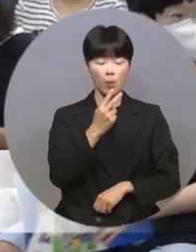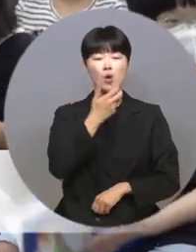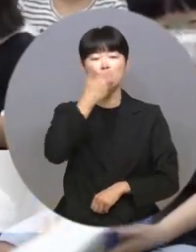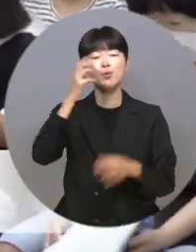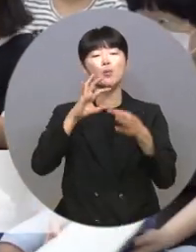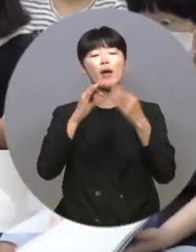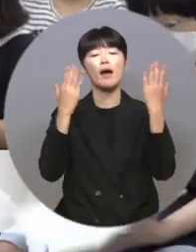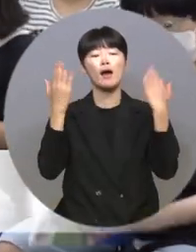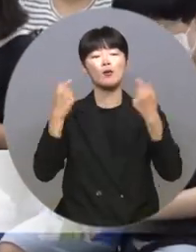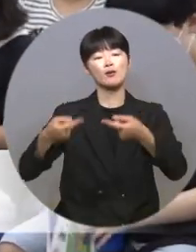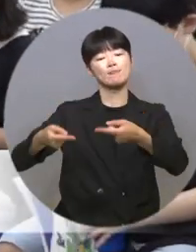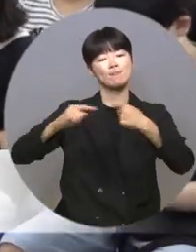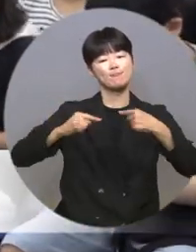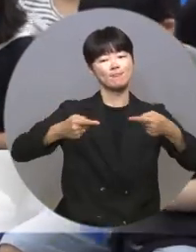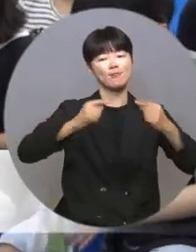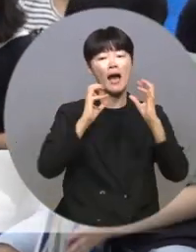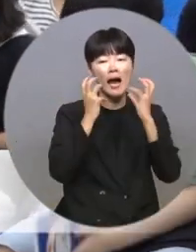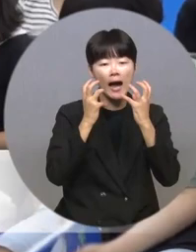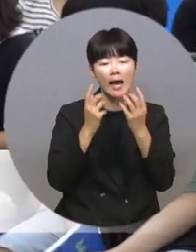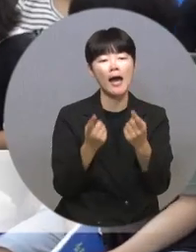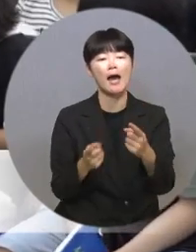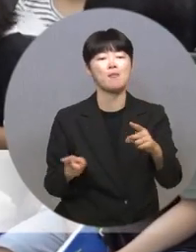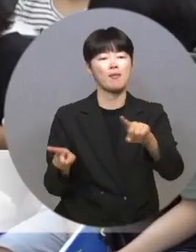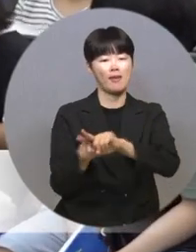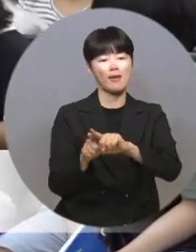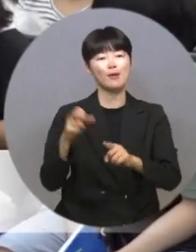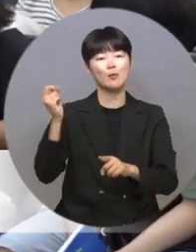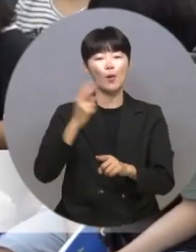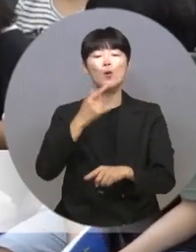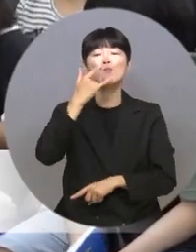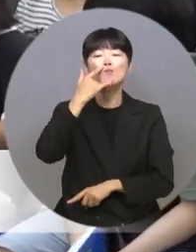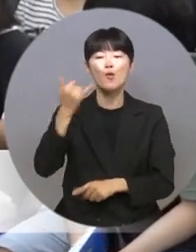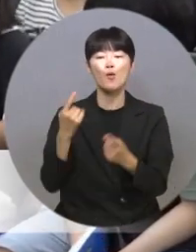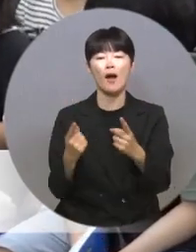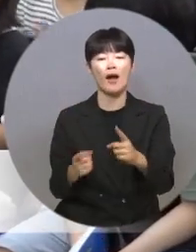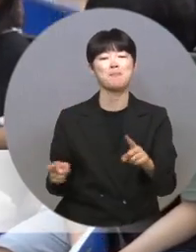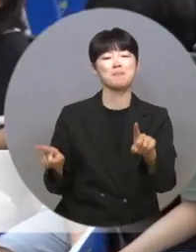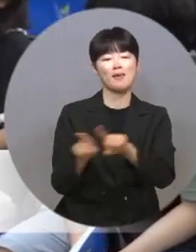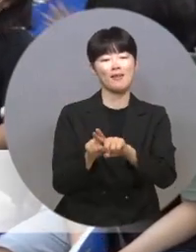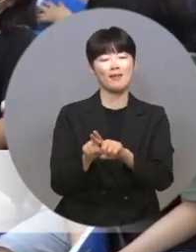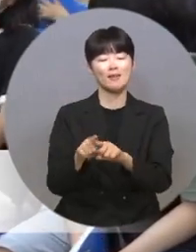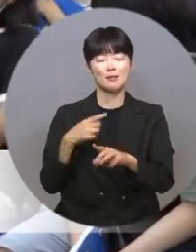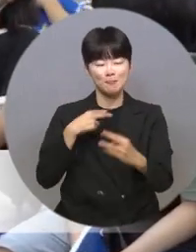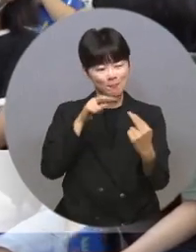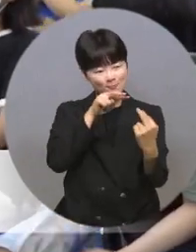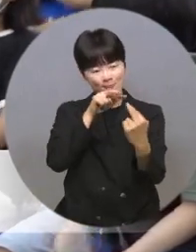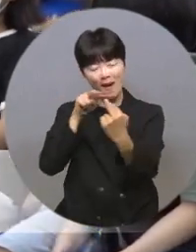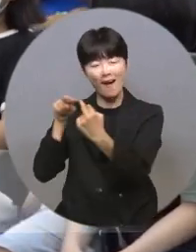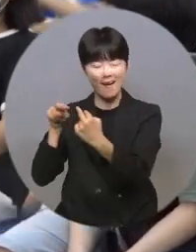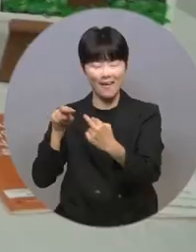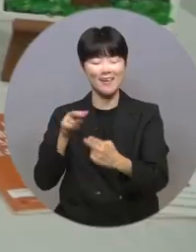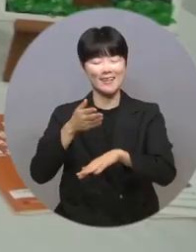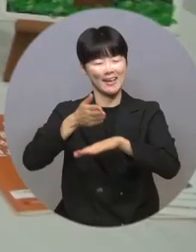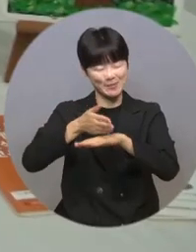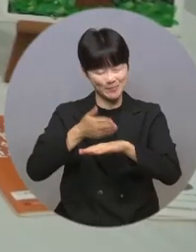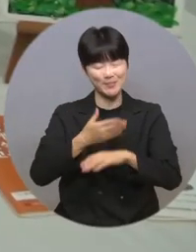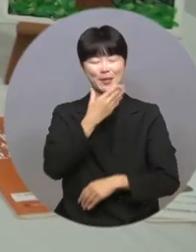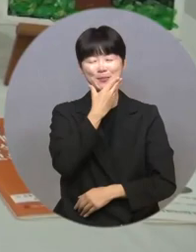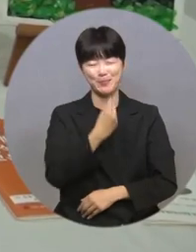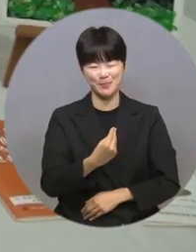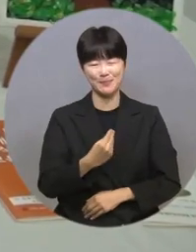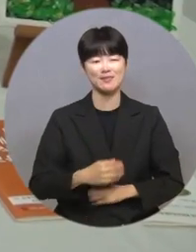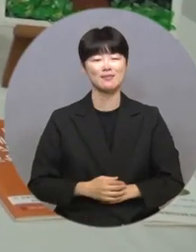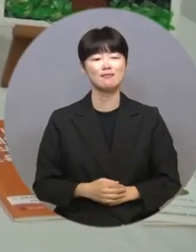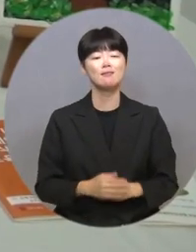참석하는 어린아이들 함께하고 학부모님들 함께 이 공간에서 뵐 수 있어서 너무 감사합니다. 시민들의